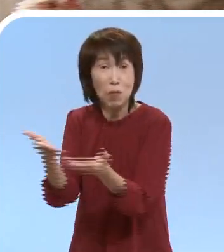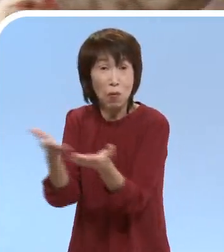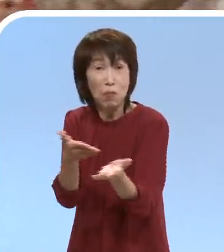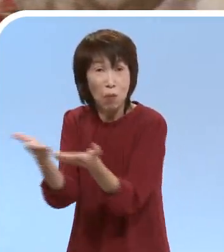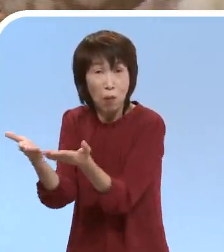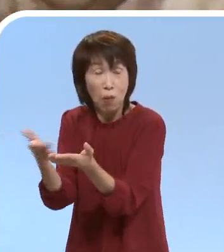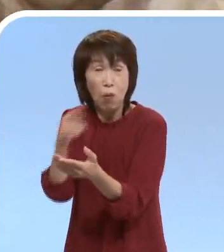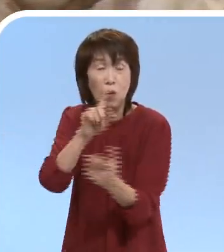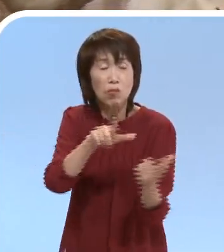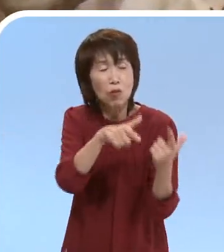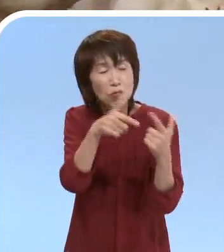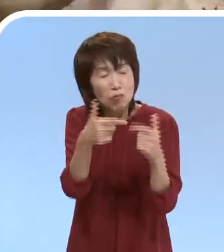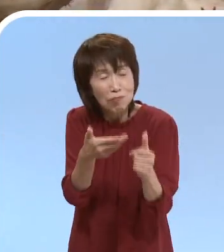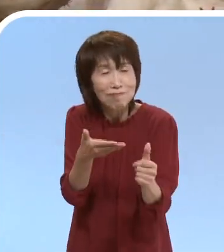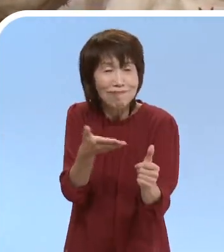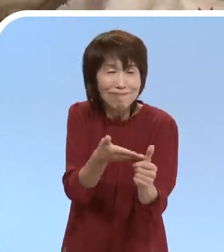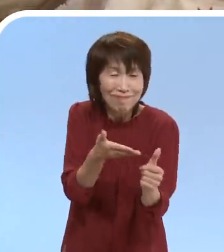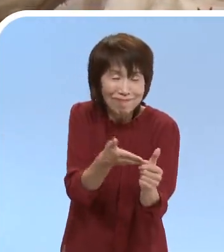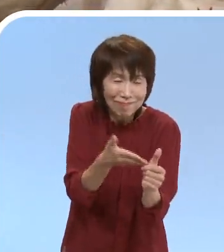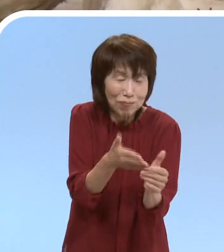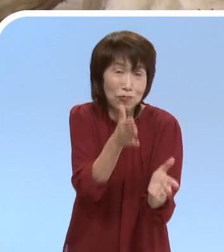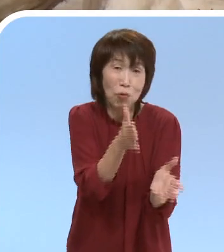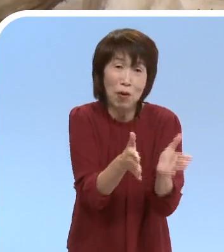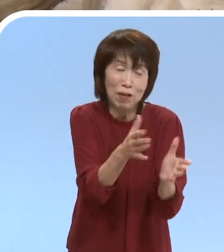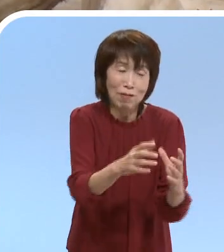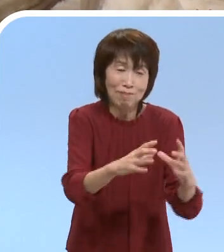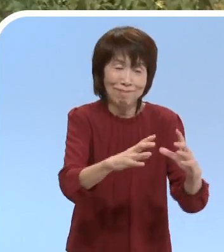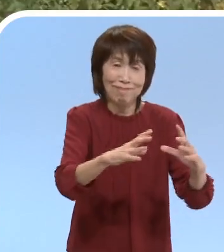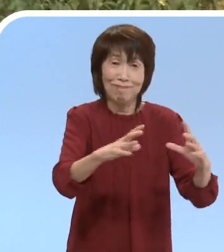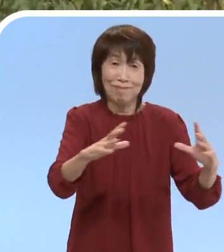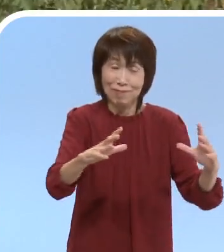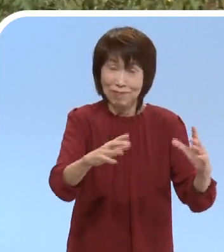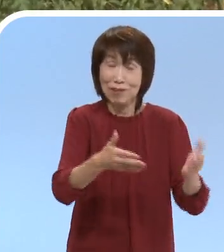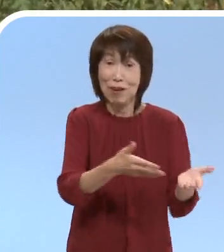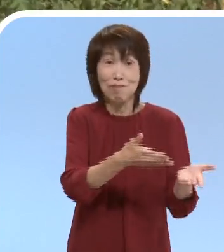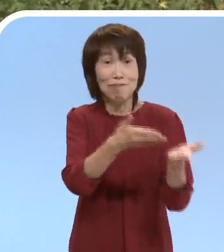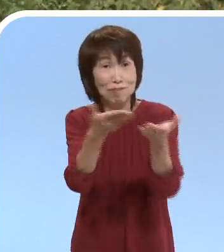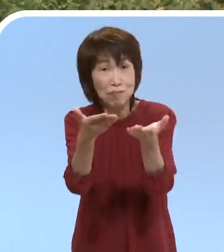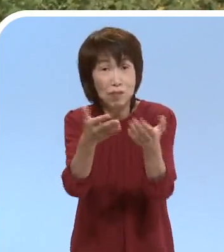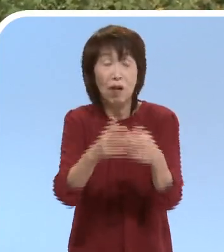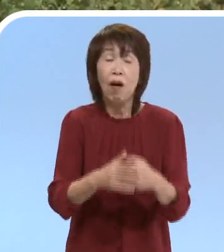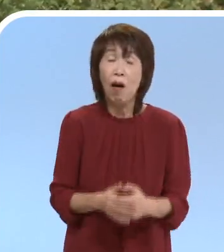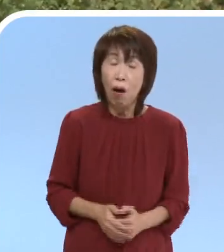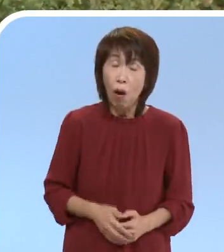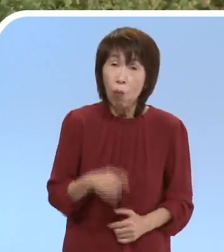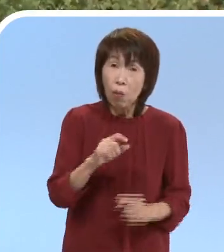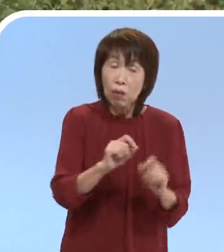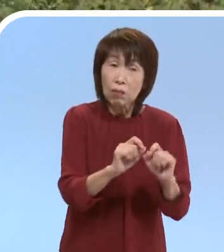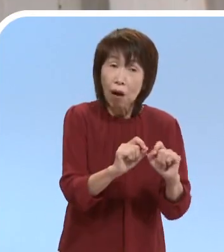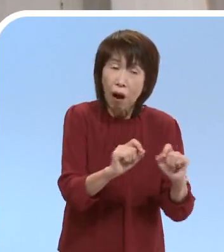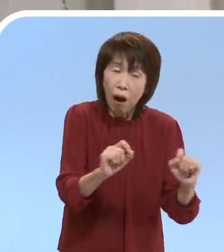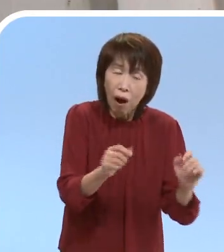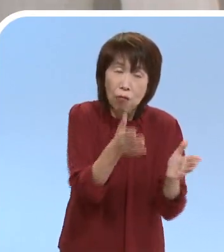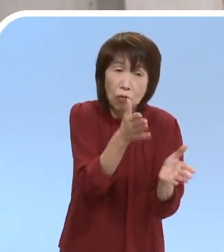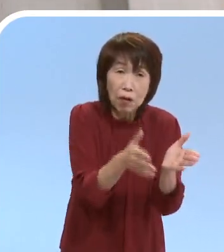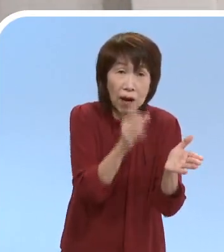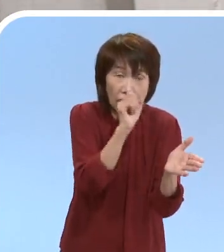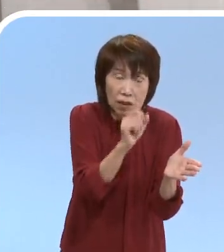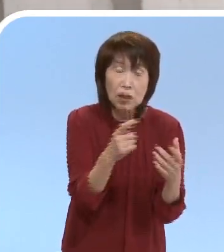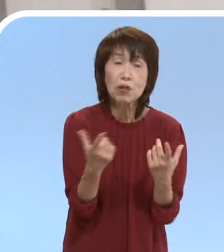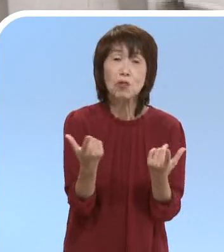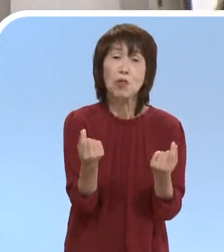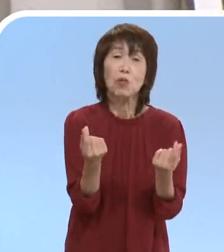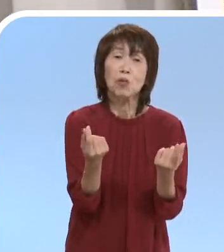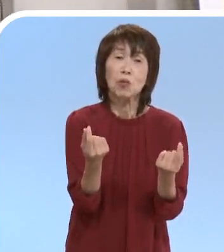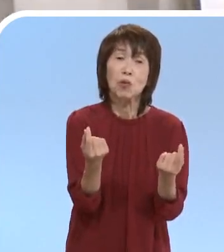て育てているっていうのがバンス100日鶏です。 長い期間かけて育てる方が美味しいんですか？ そうですね、長く